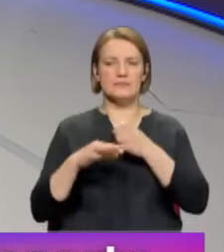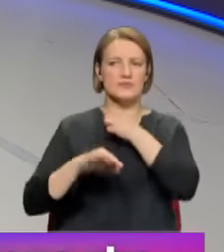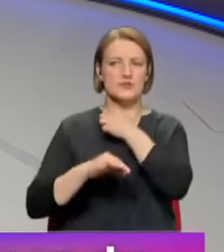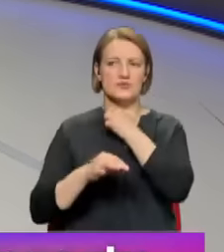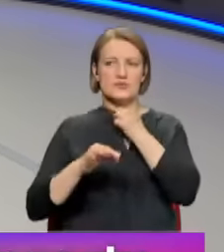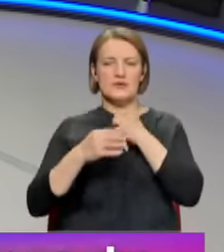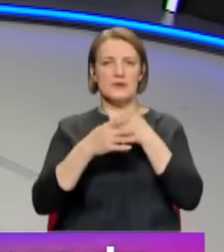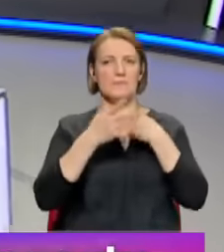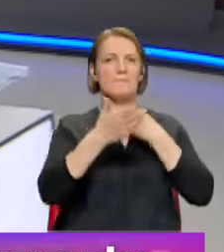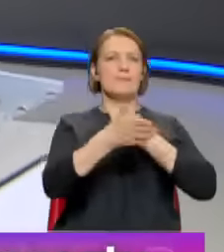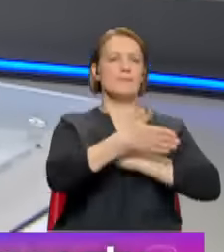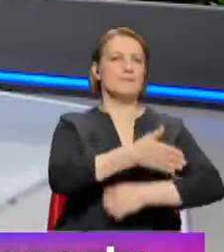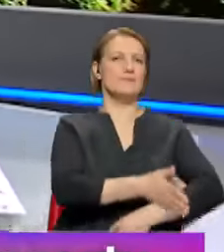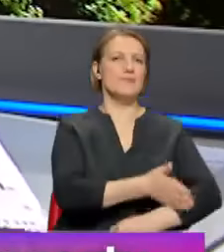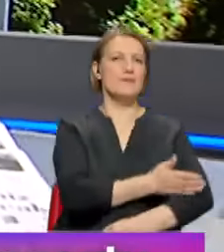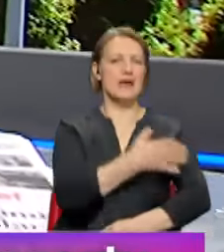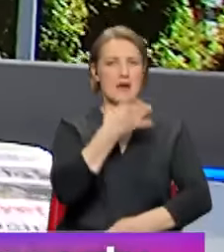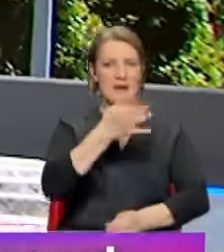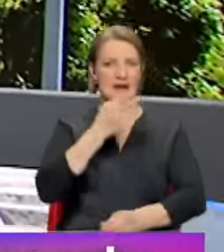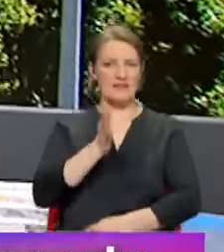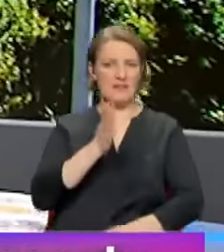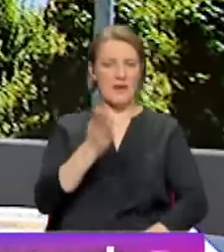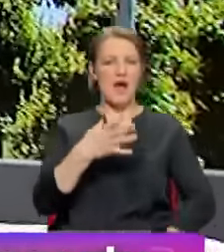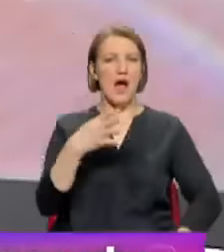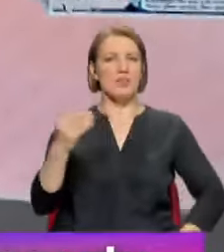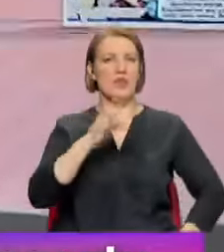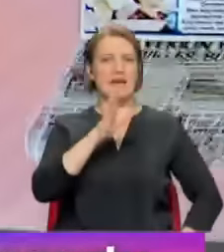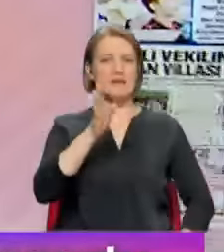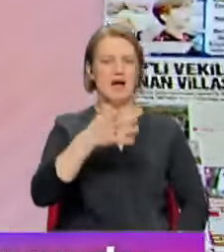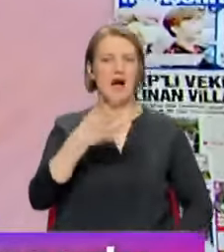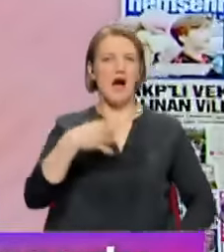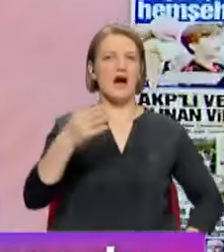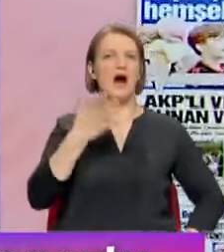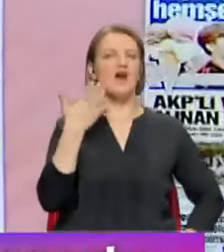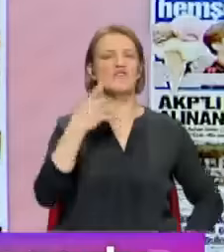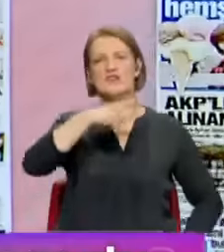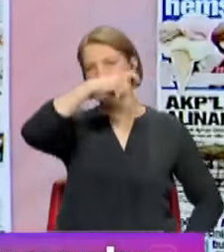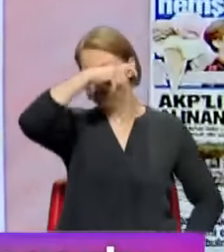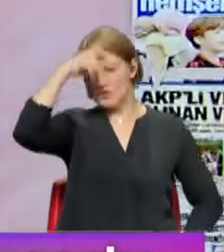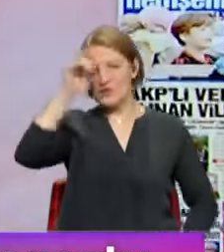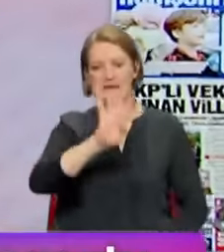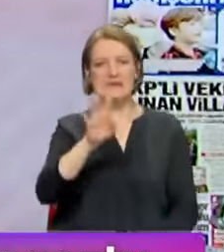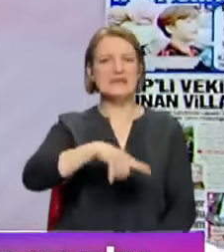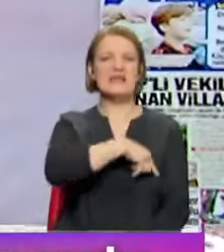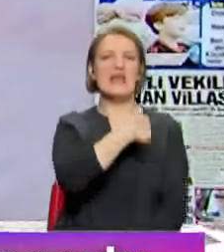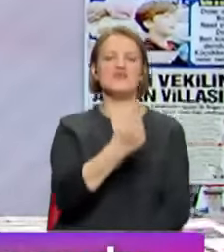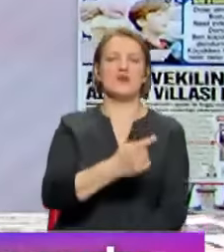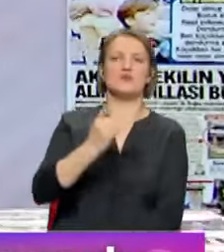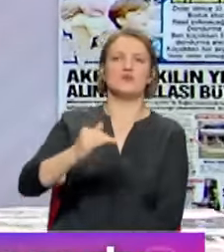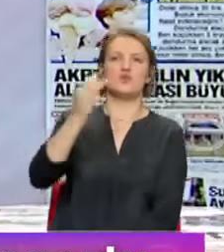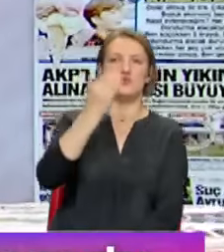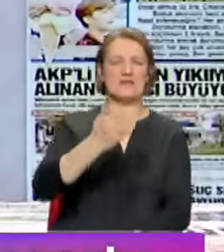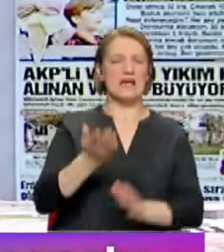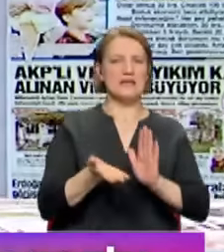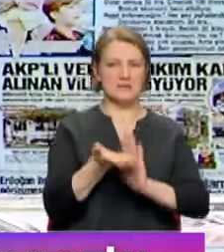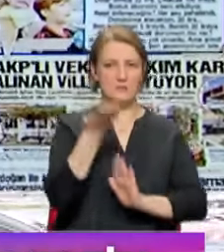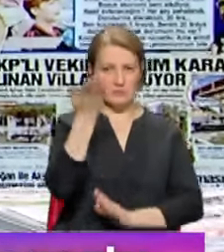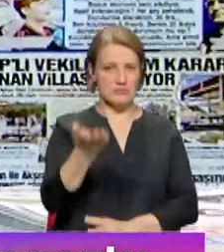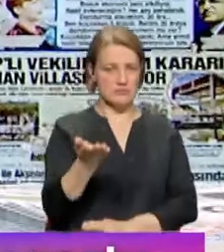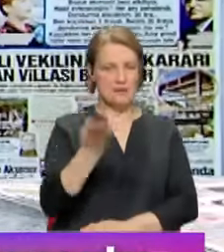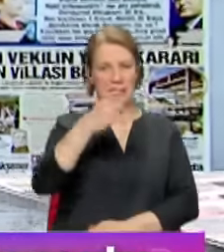Şimdi de yine memleket haberlerine devam edelim. Adana'ya gideceğiz. Adana'da hava sıcaklığı 40 derecenin üzerinde